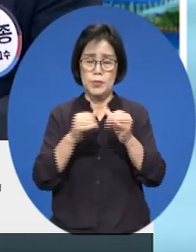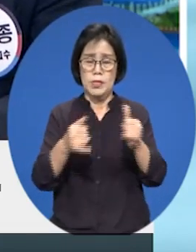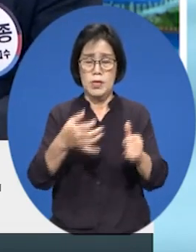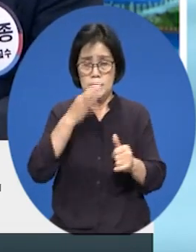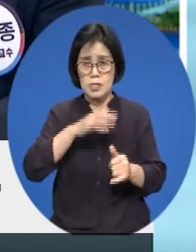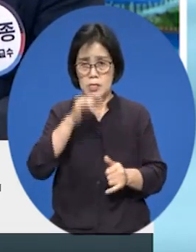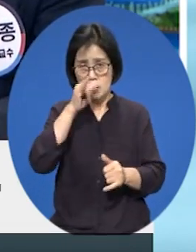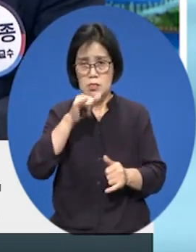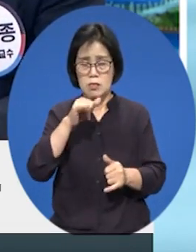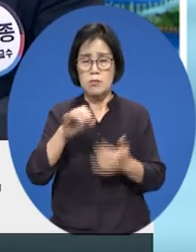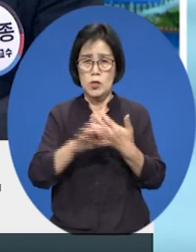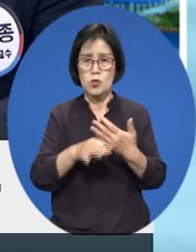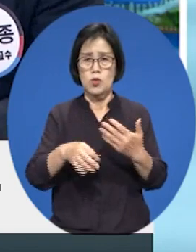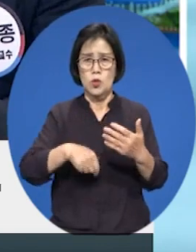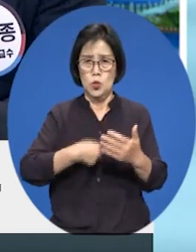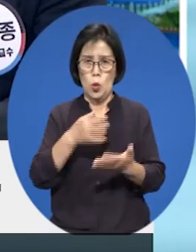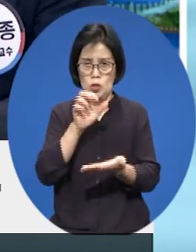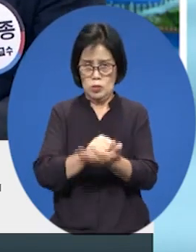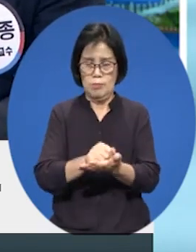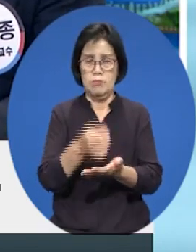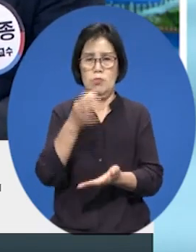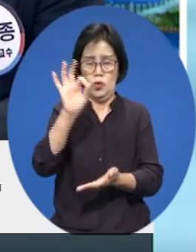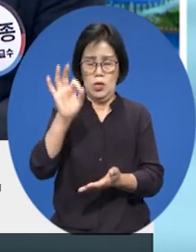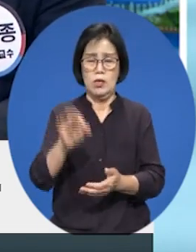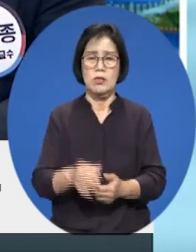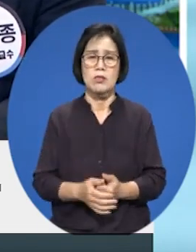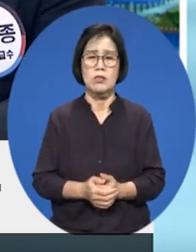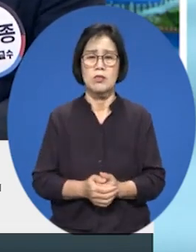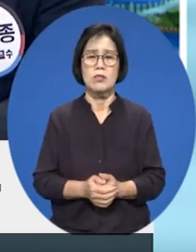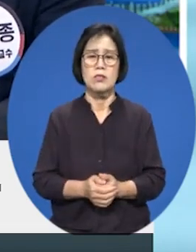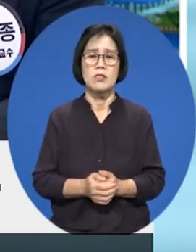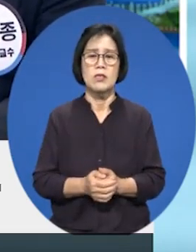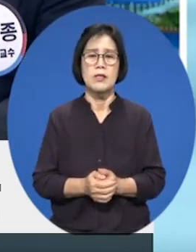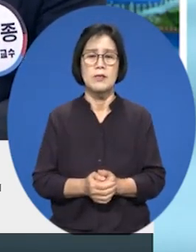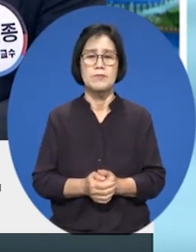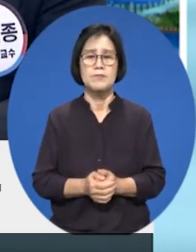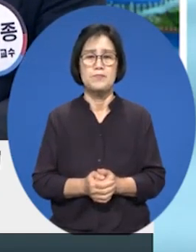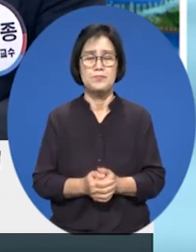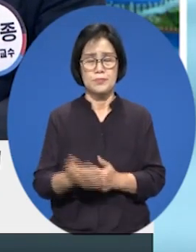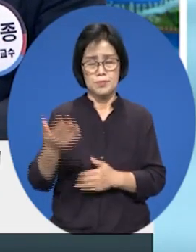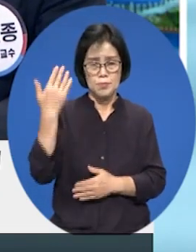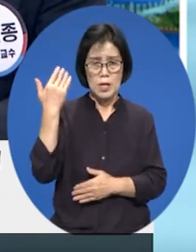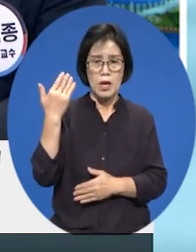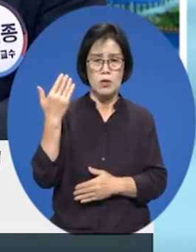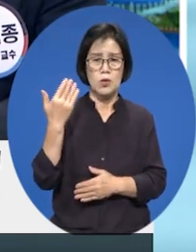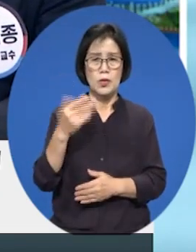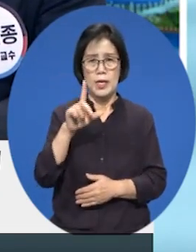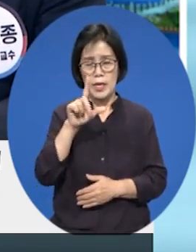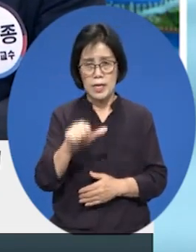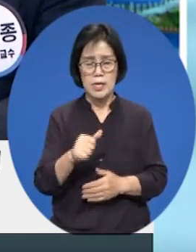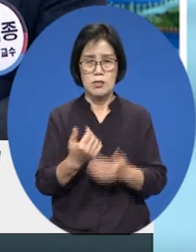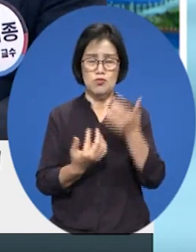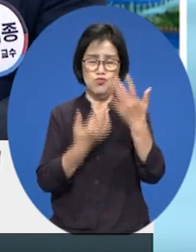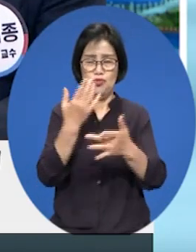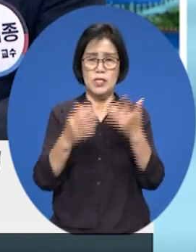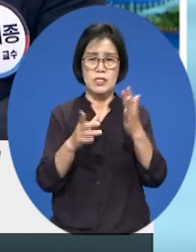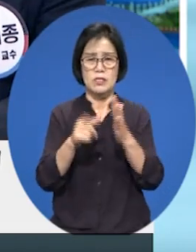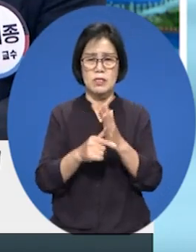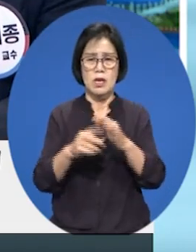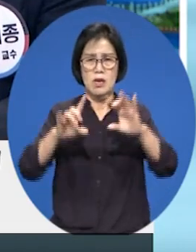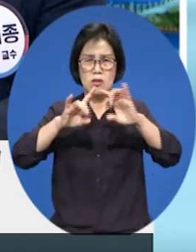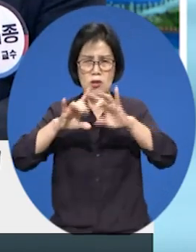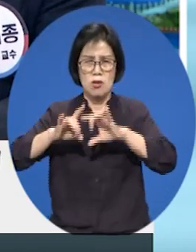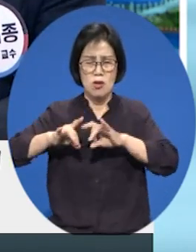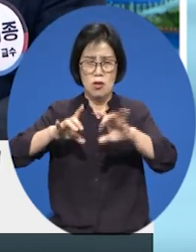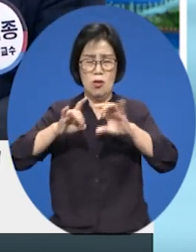했거든요 미국에는 쯤 들녘 회사가 4개가 쪼개져 있습니다 그래서 과거에 대해서 화재가 났을 때 전력을 보낼